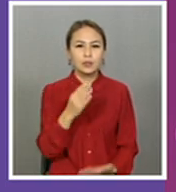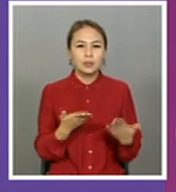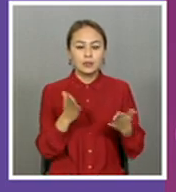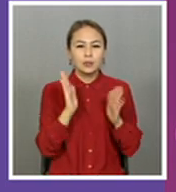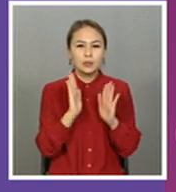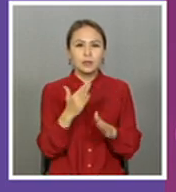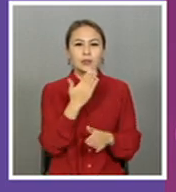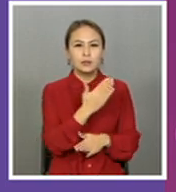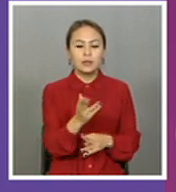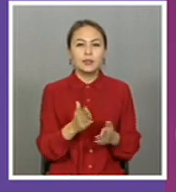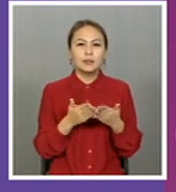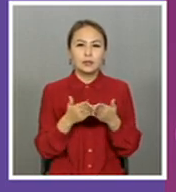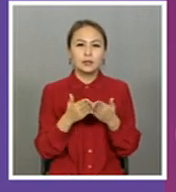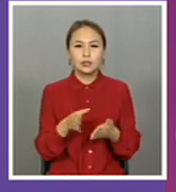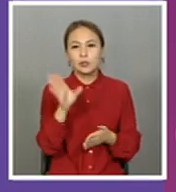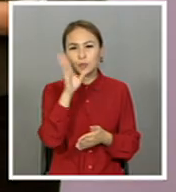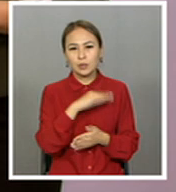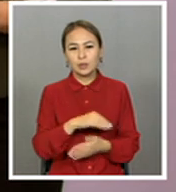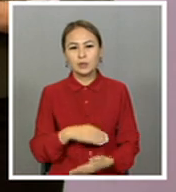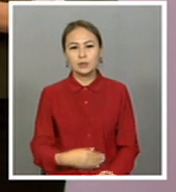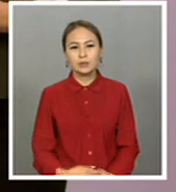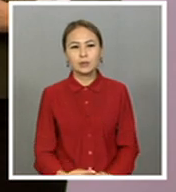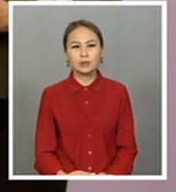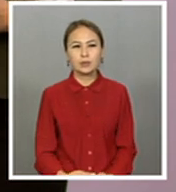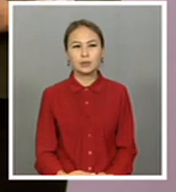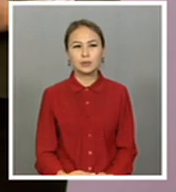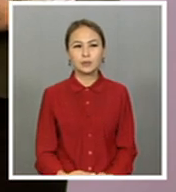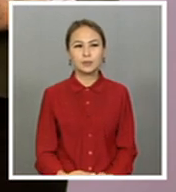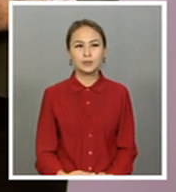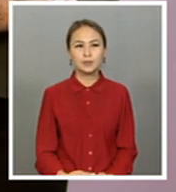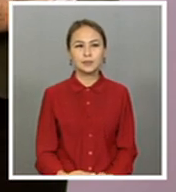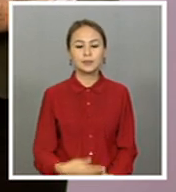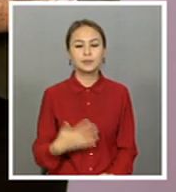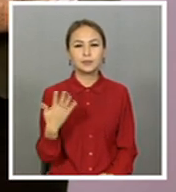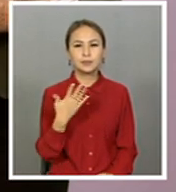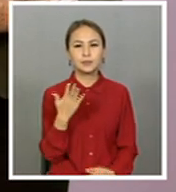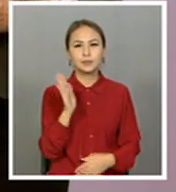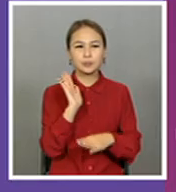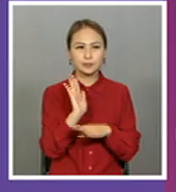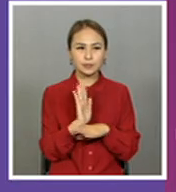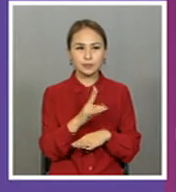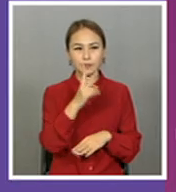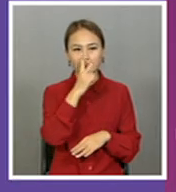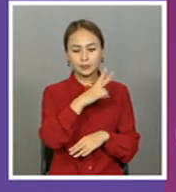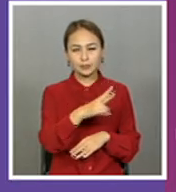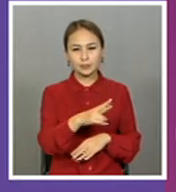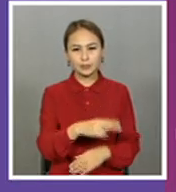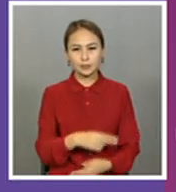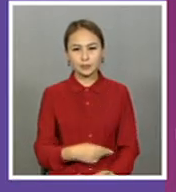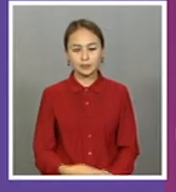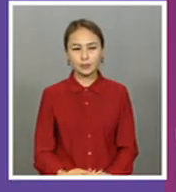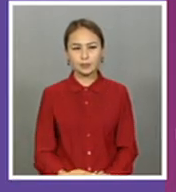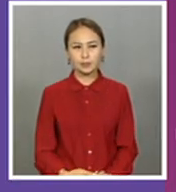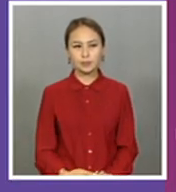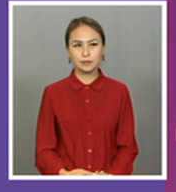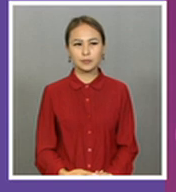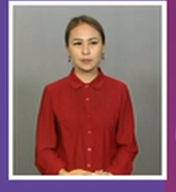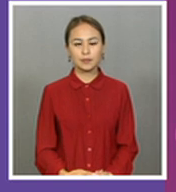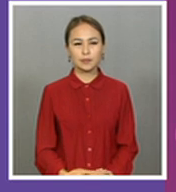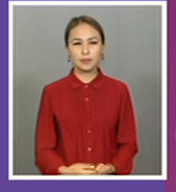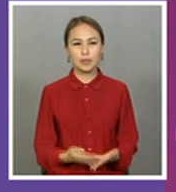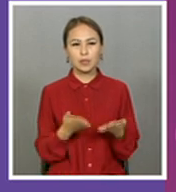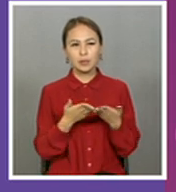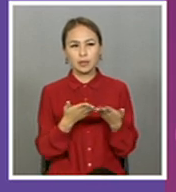сендер де теңізші бола аласыңдар. Оқушылар, 5-ші жаттығуға назар аударамыз. Желкенді қайықтарды